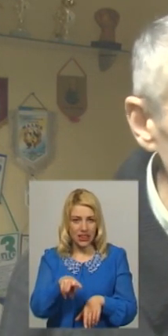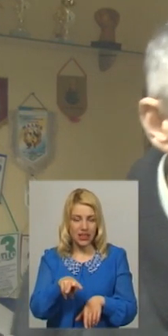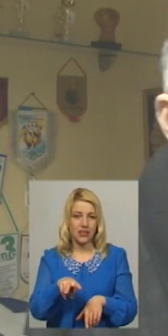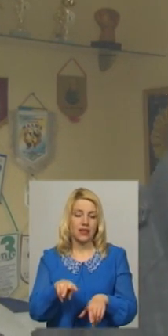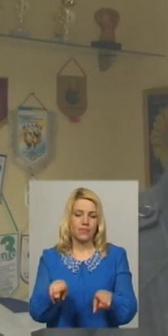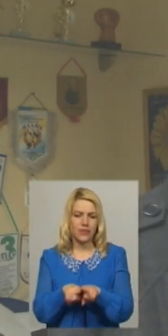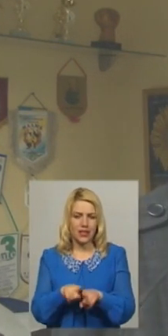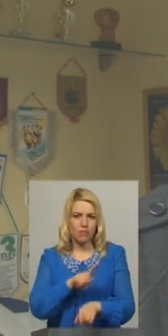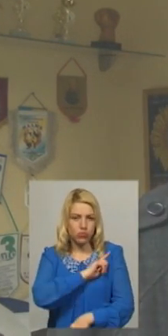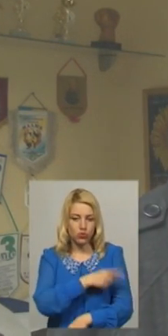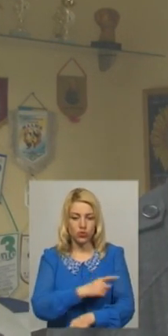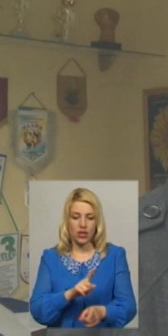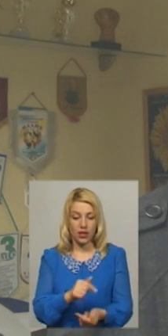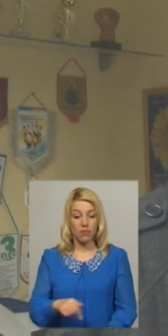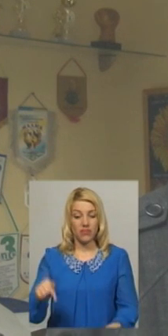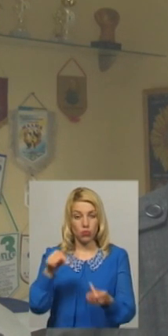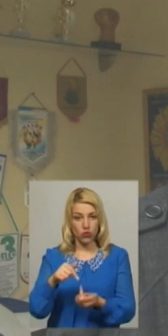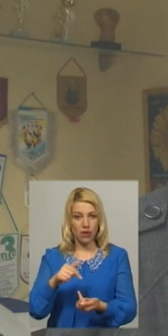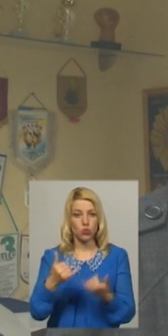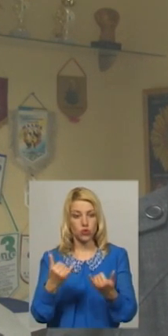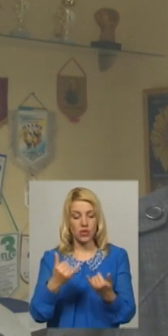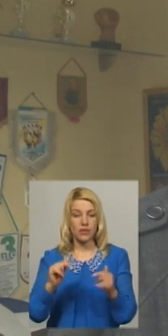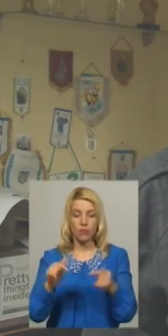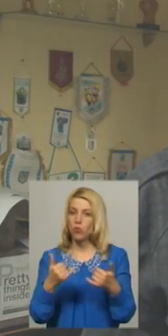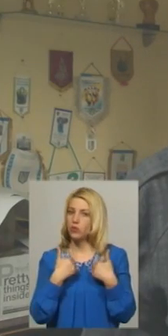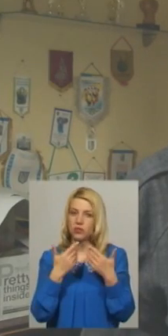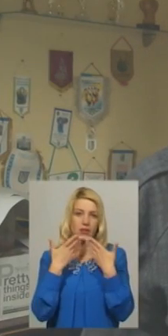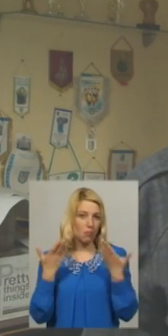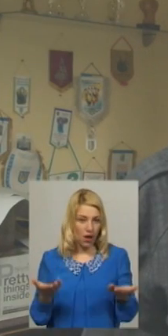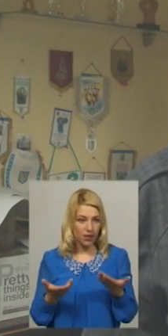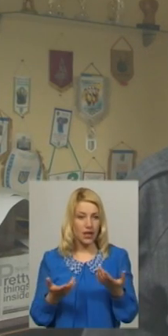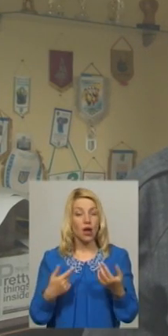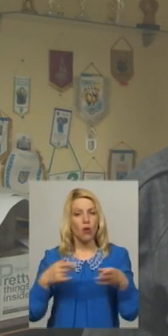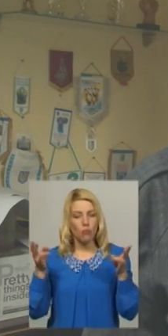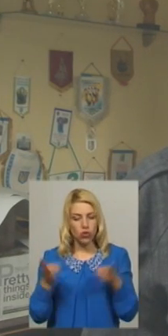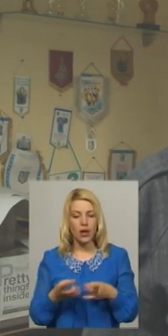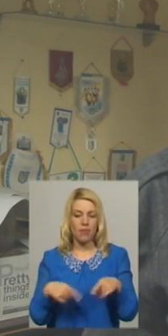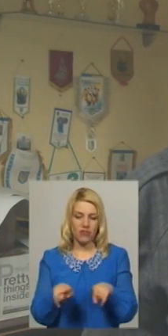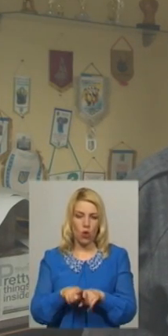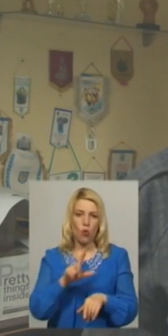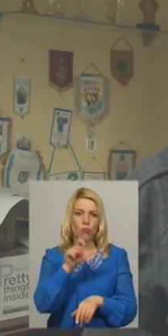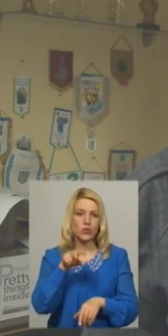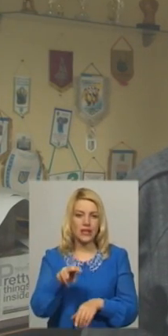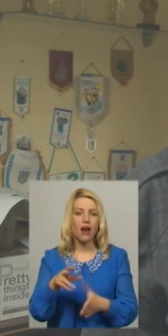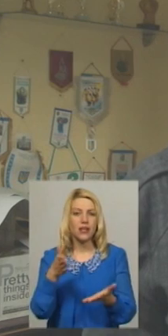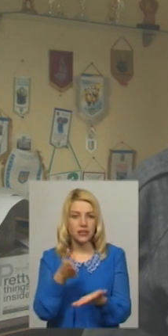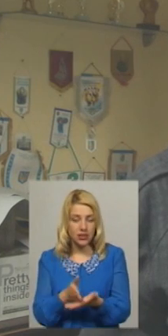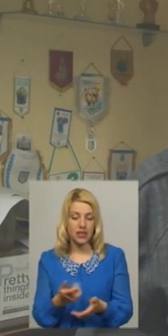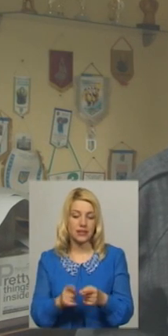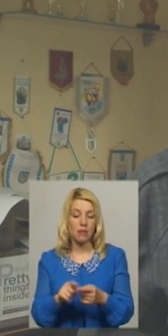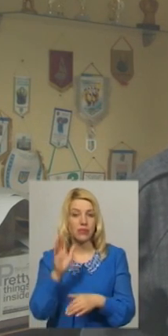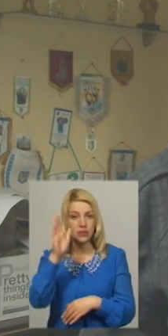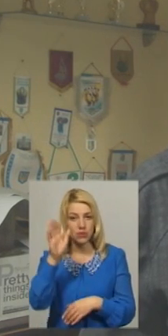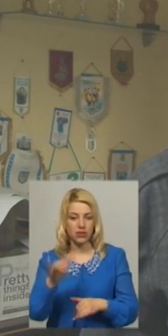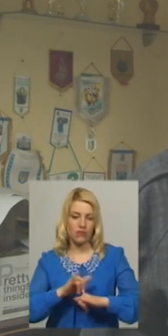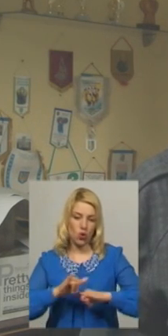би відповідав сучасним вимогам, у нас такого немає. Потреба в такому залі є, це є перспектива як